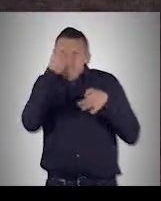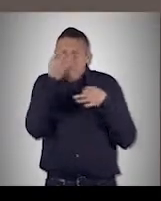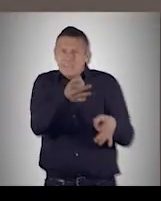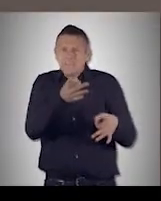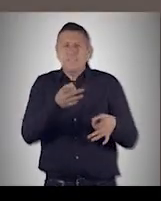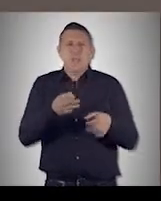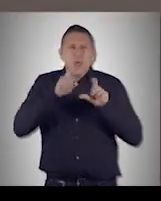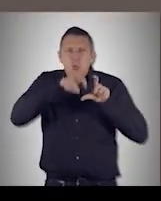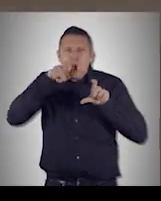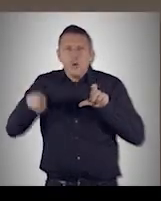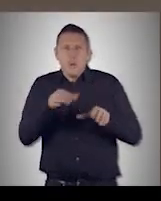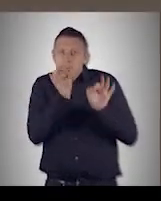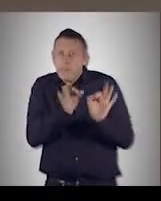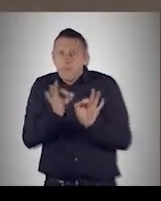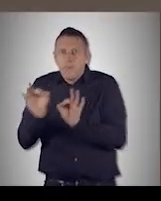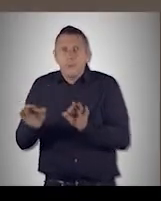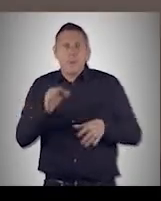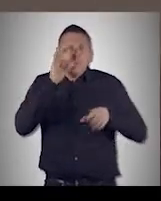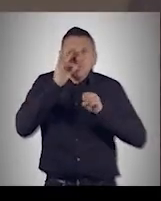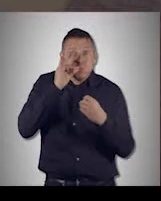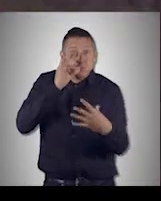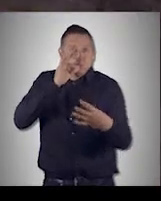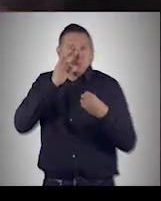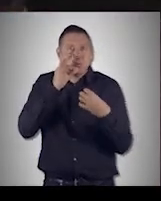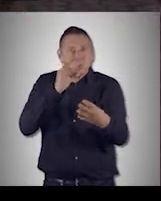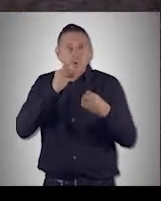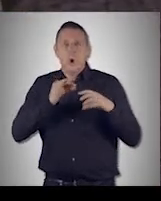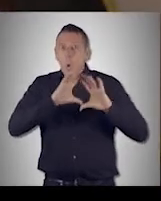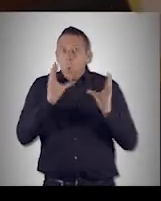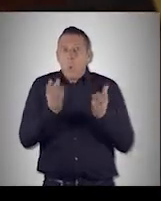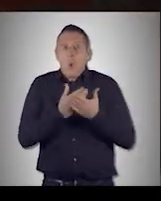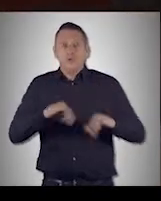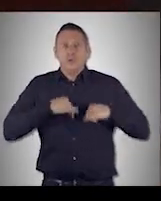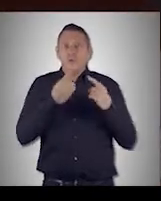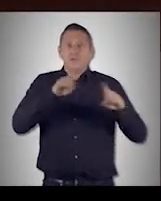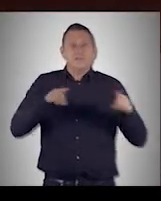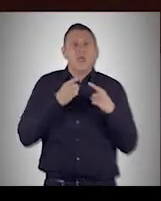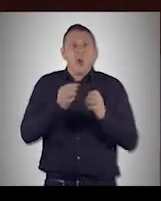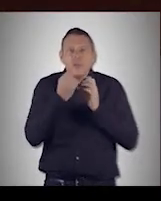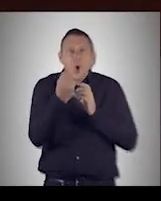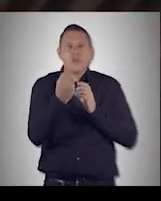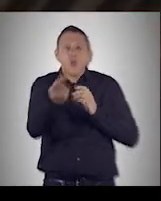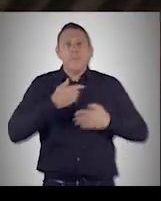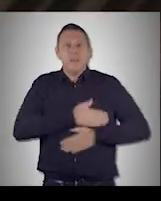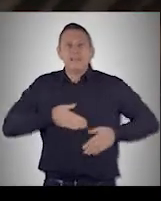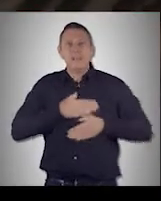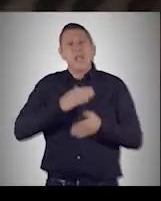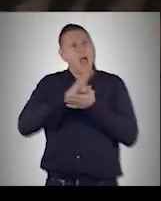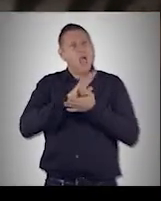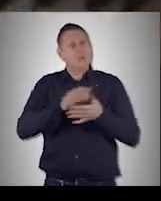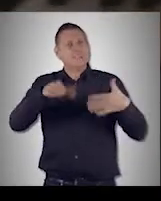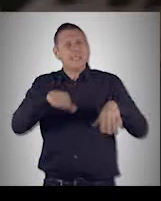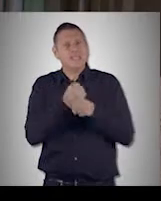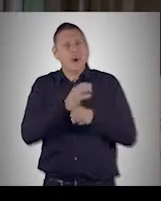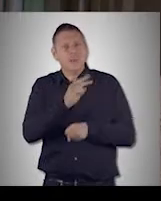Le geste est précis, la note mesurée. Grâce au son rond de ce basson, ce jeune musicien prend du plaisir à chaque note. Théo a 16 ans